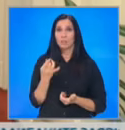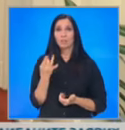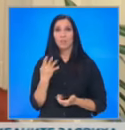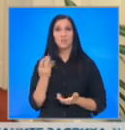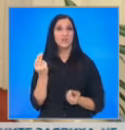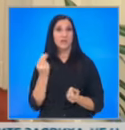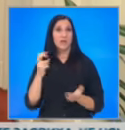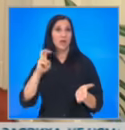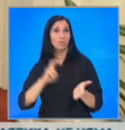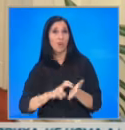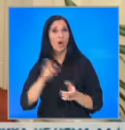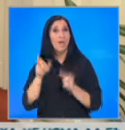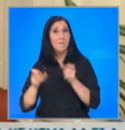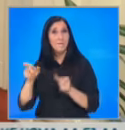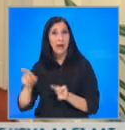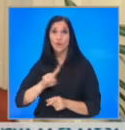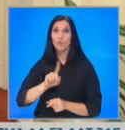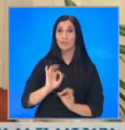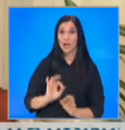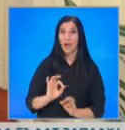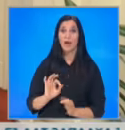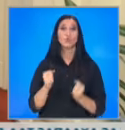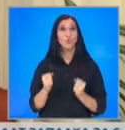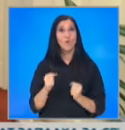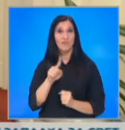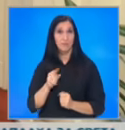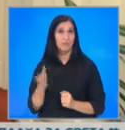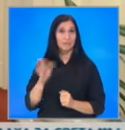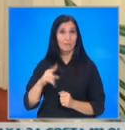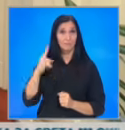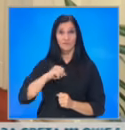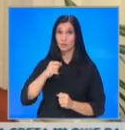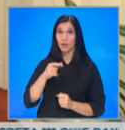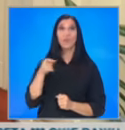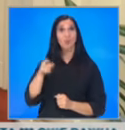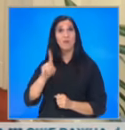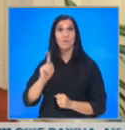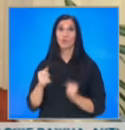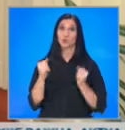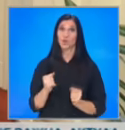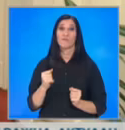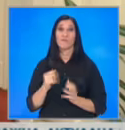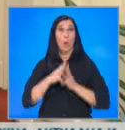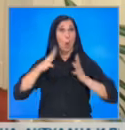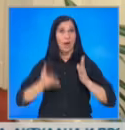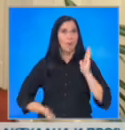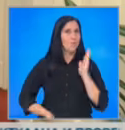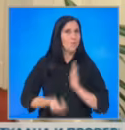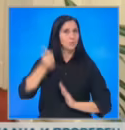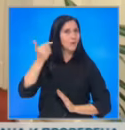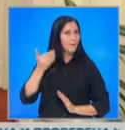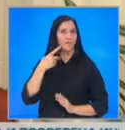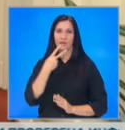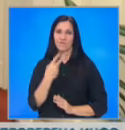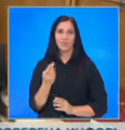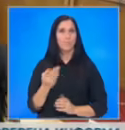и парното, но не така стои въпроса след 1 януари, когато можем да очакваме драстично поскъпване. Вижте и